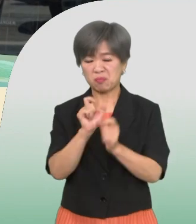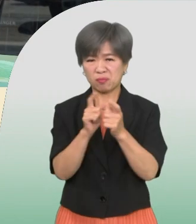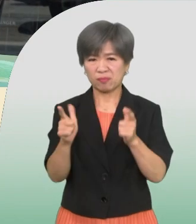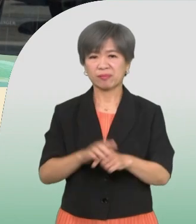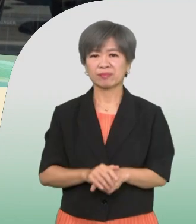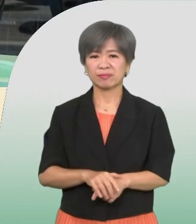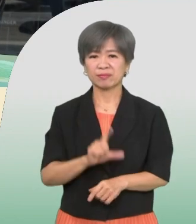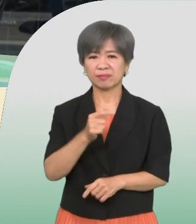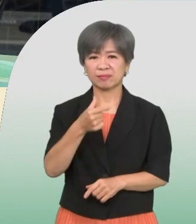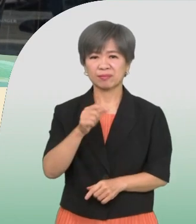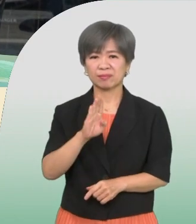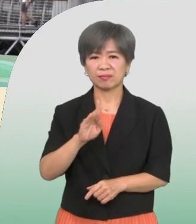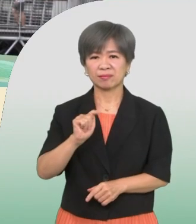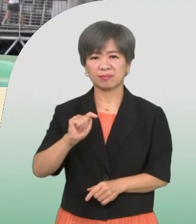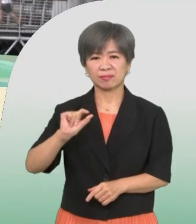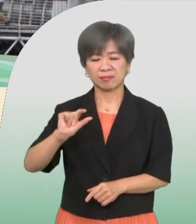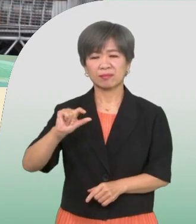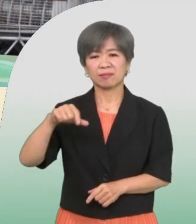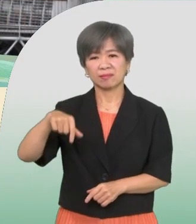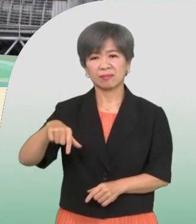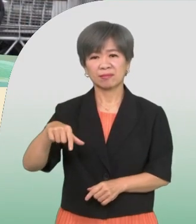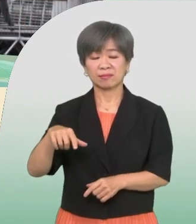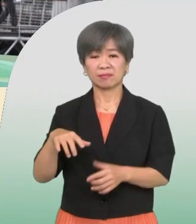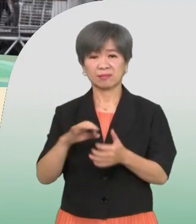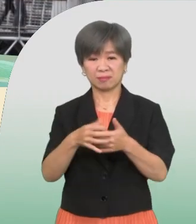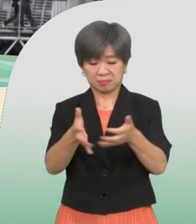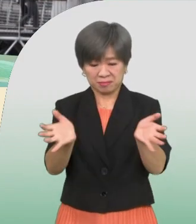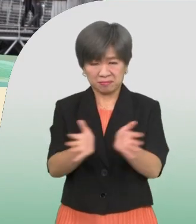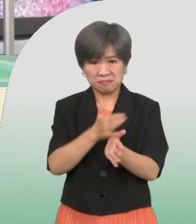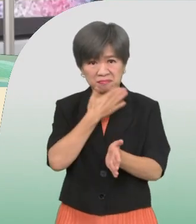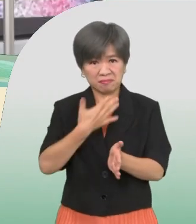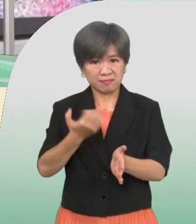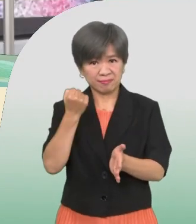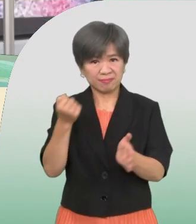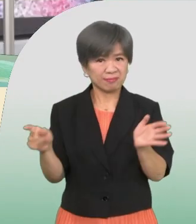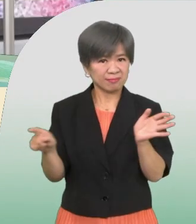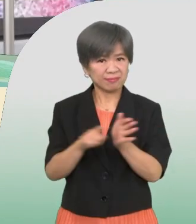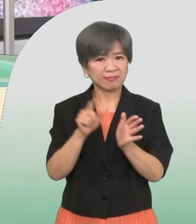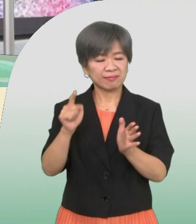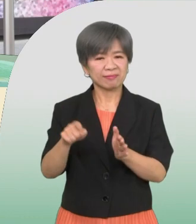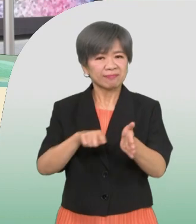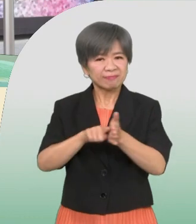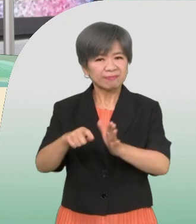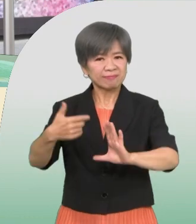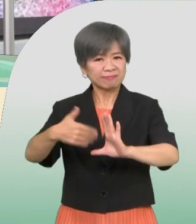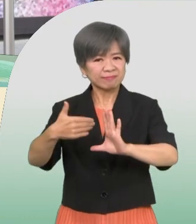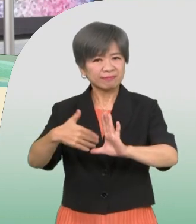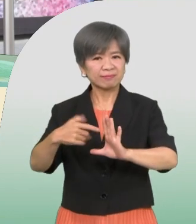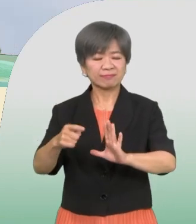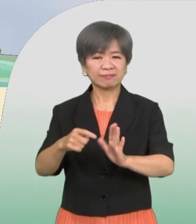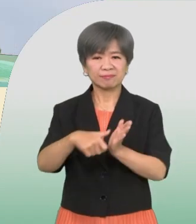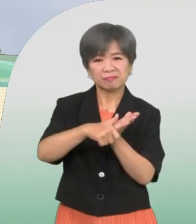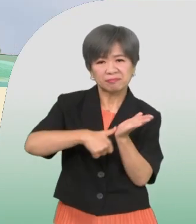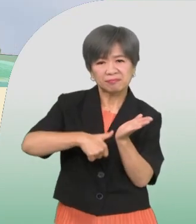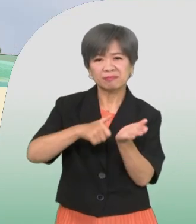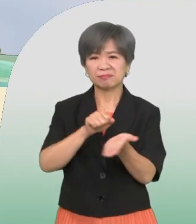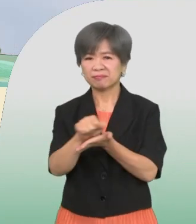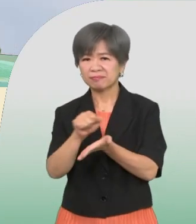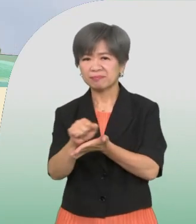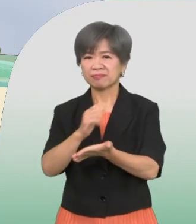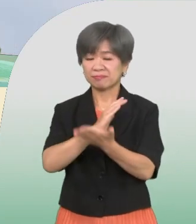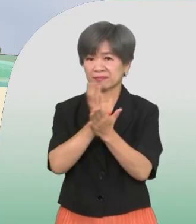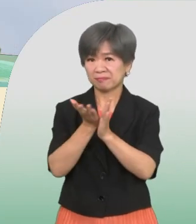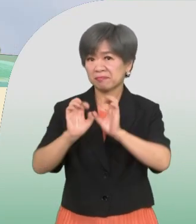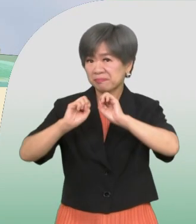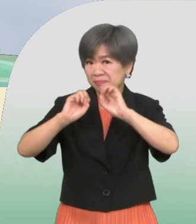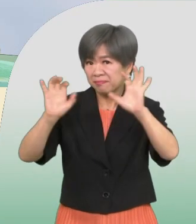动，当地的LGBTQ 族群的权益，从其议论涵盖是由专门的媒体大报刊物